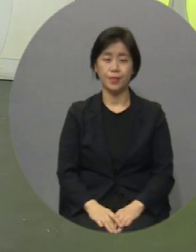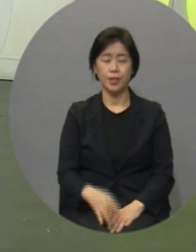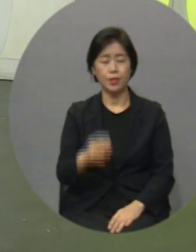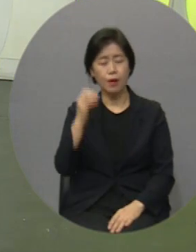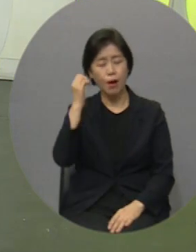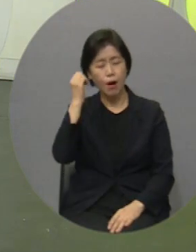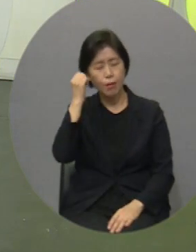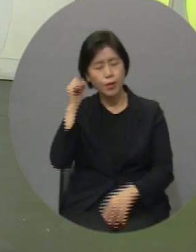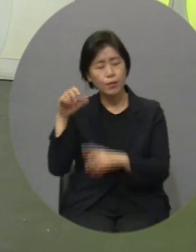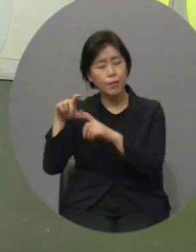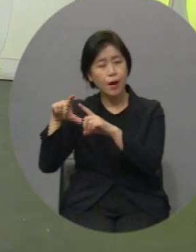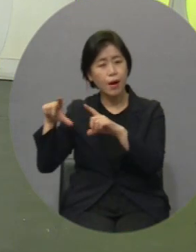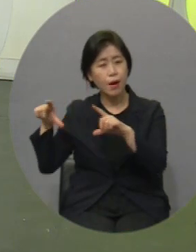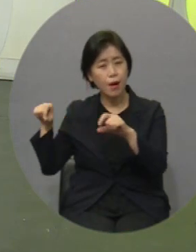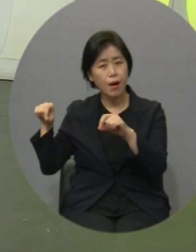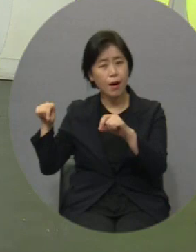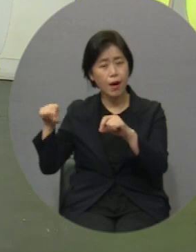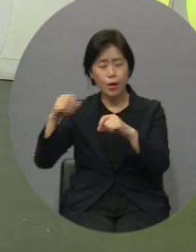백엔잎이